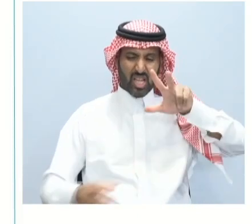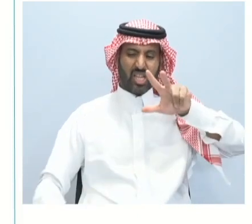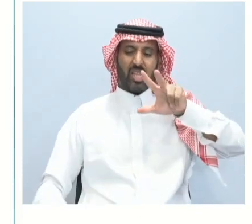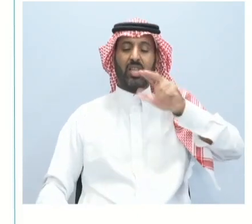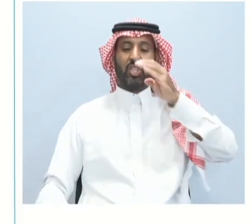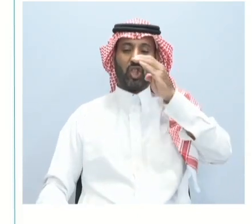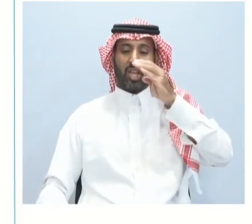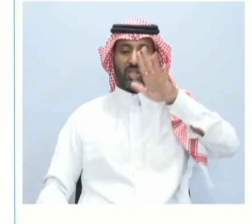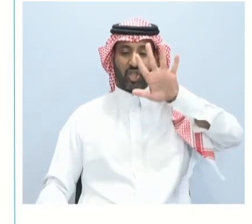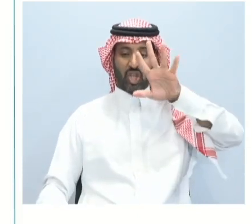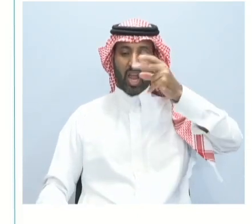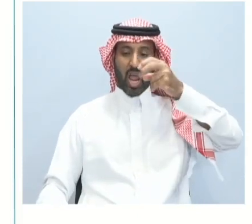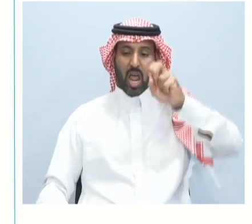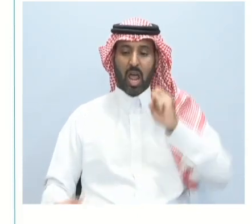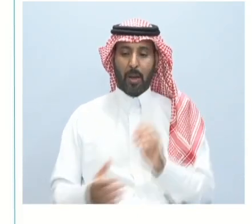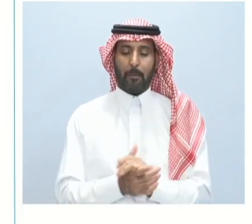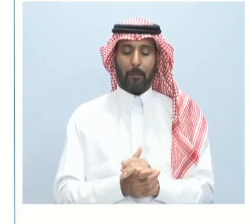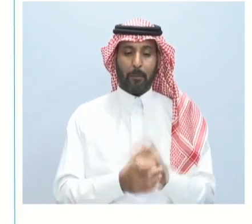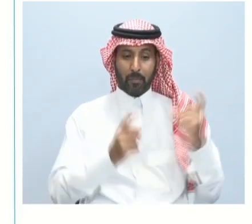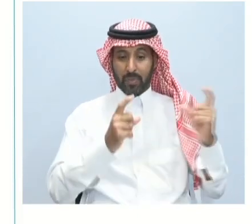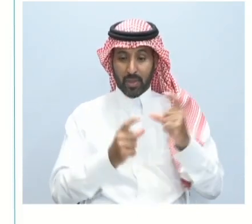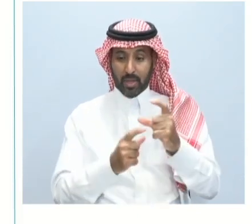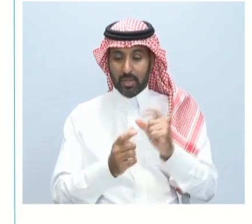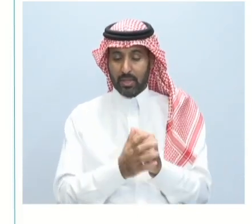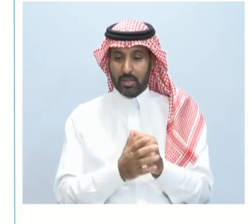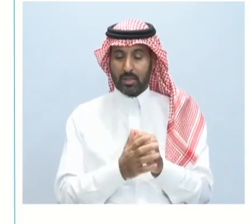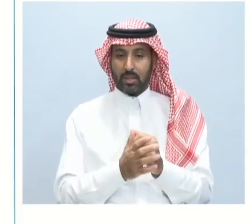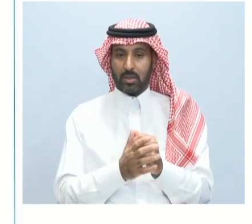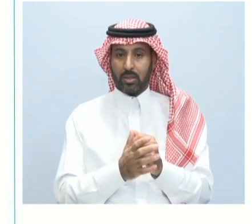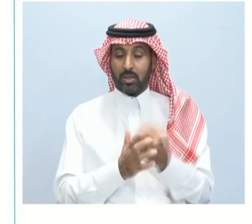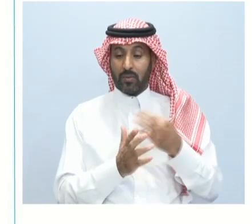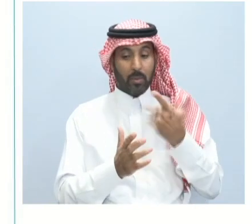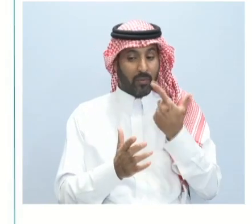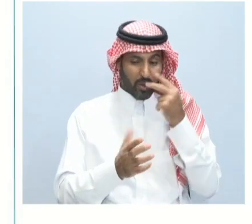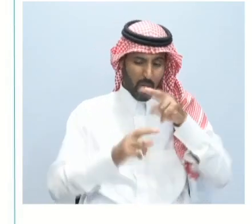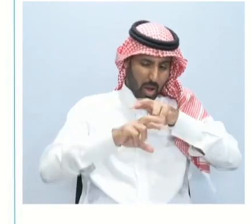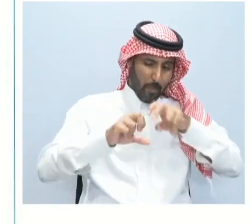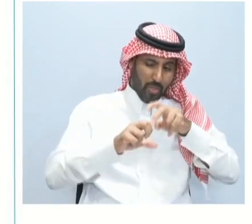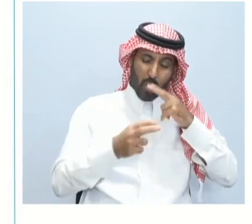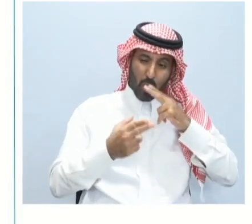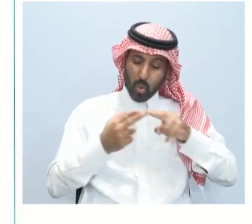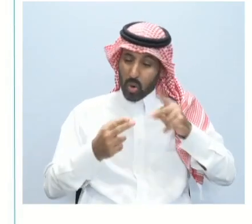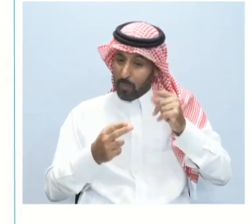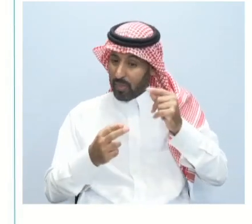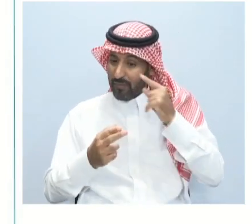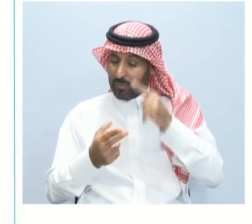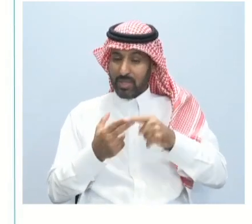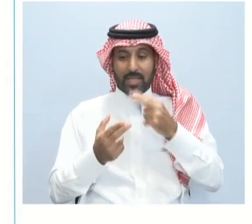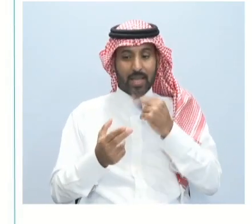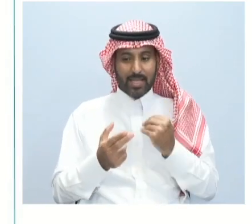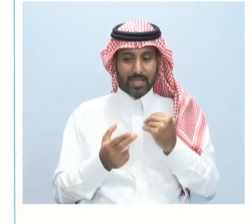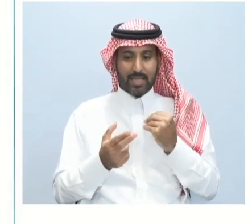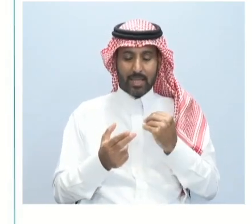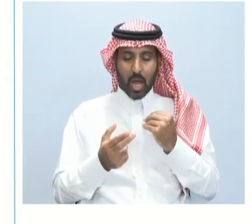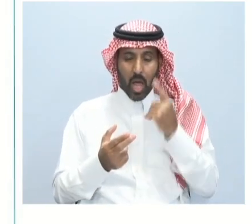الجشعه الخوارزميه الاستدلاليه الجشعه تستخدم لايجاد حلول مثله في مشكلات التحسين عن